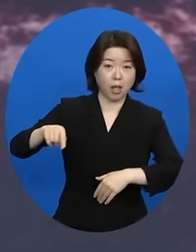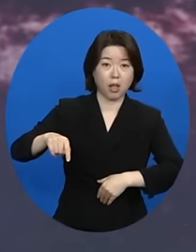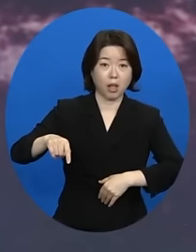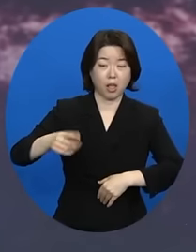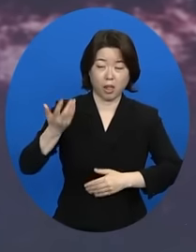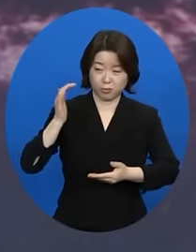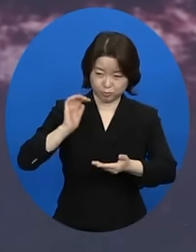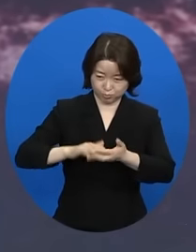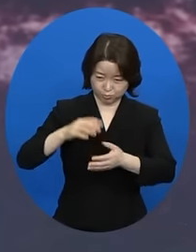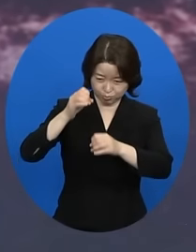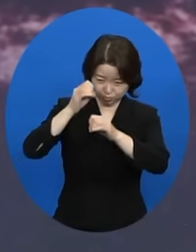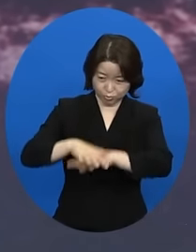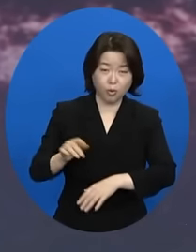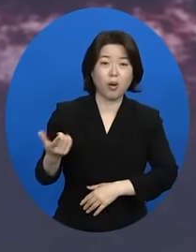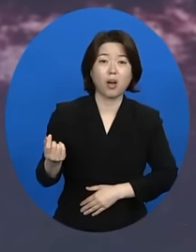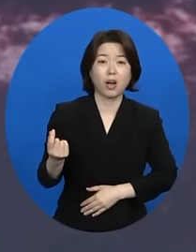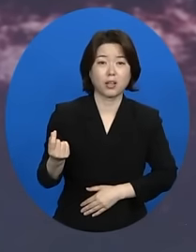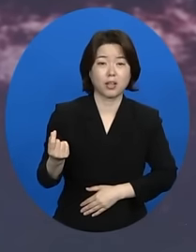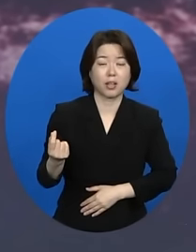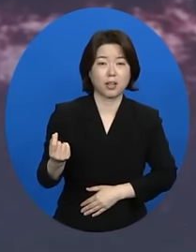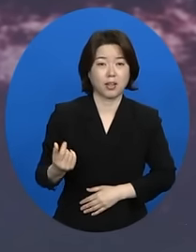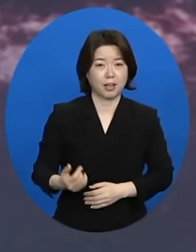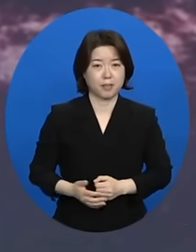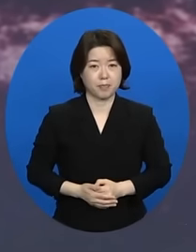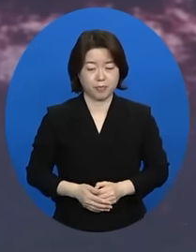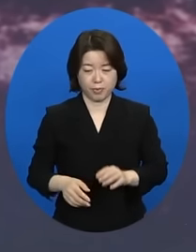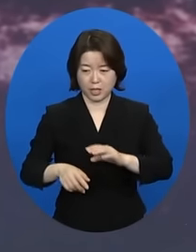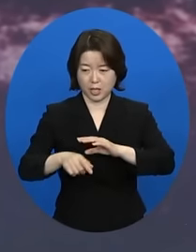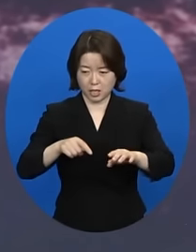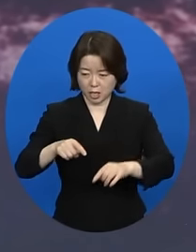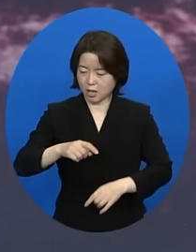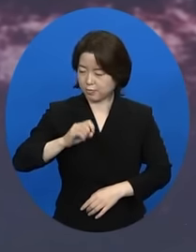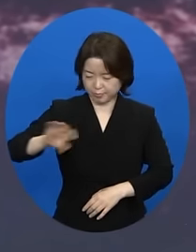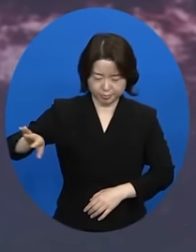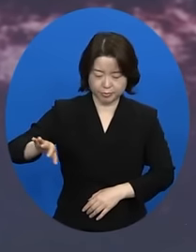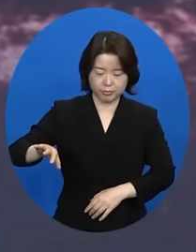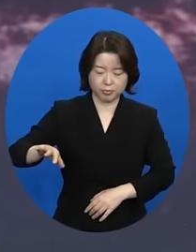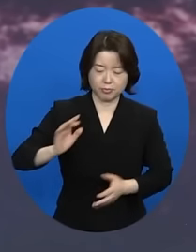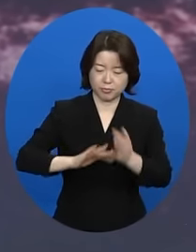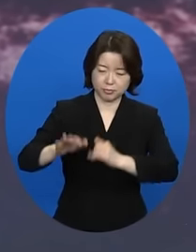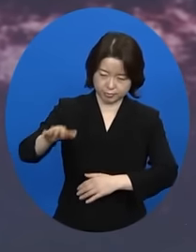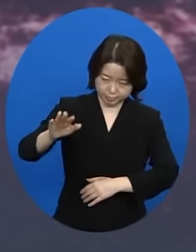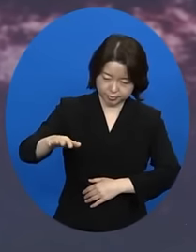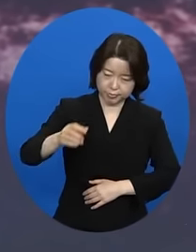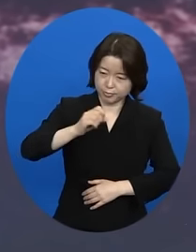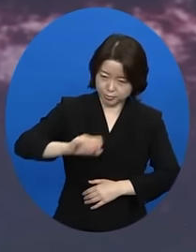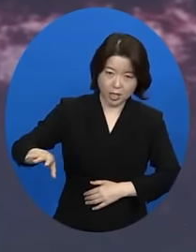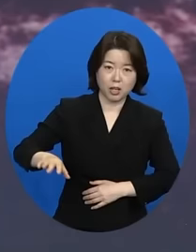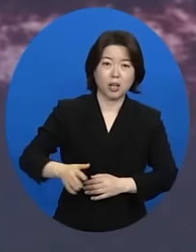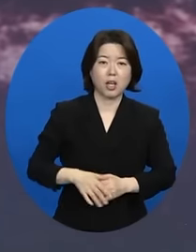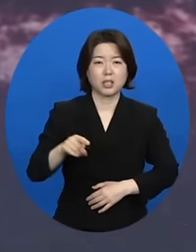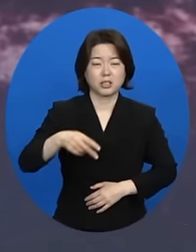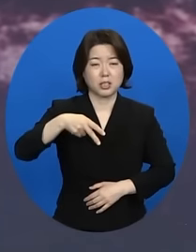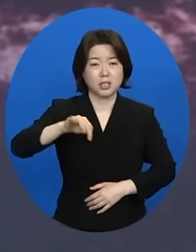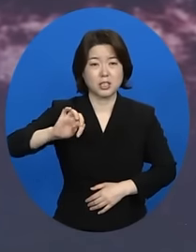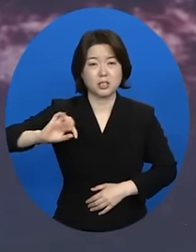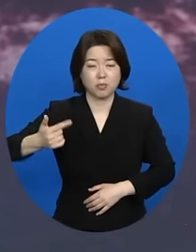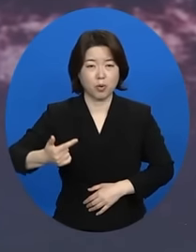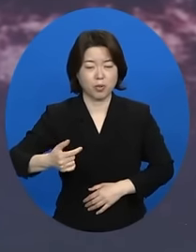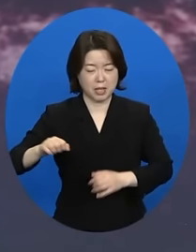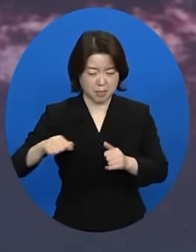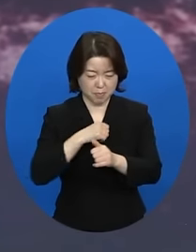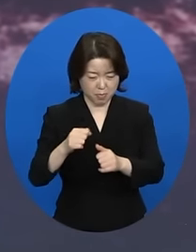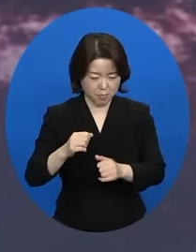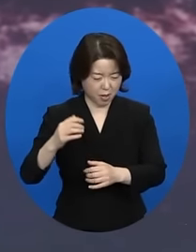도루묵으로 도루묵 된 것 같아. 칼 내려놔라 막 이러면서 예수님이, 그런 시몬, 폭력성이 난무했던 그